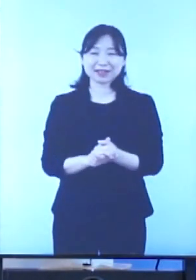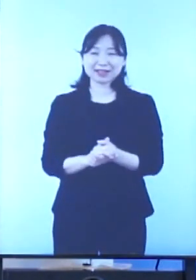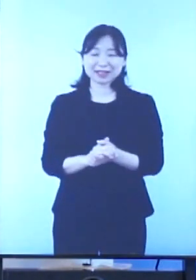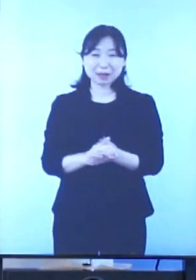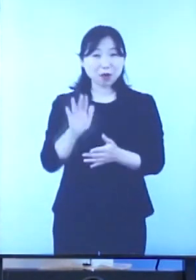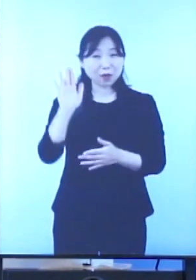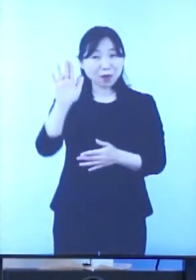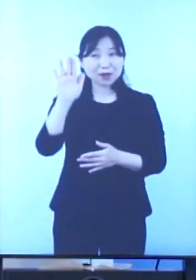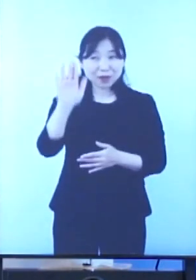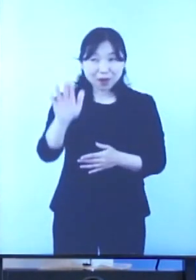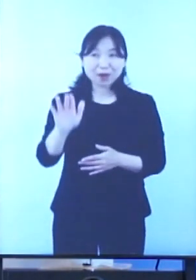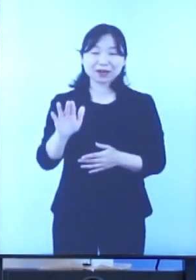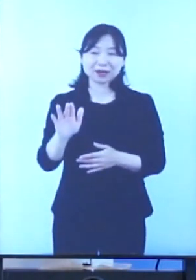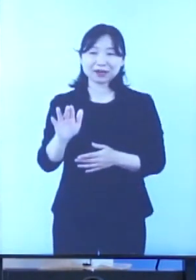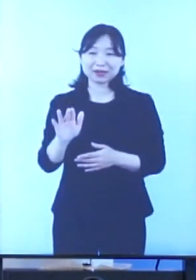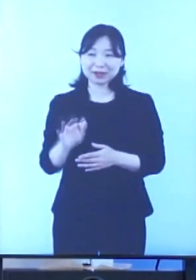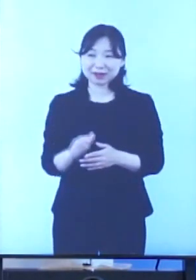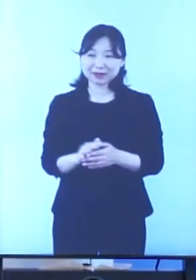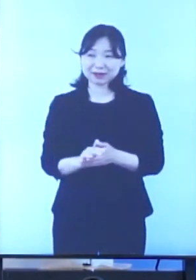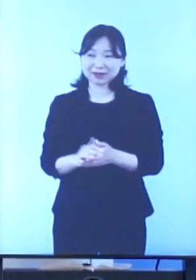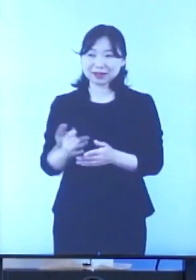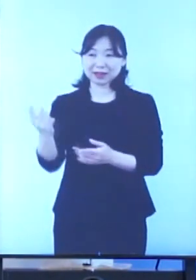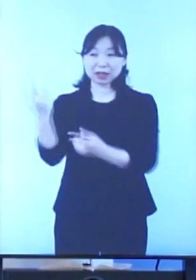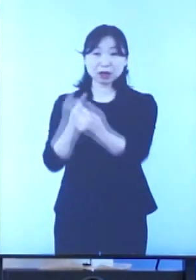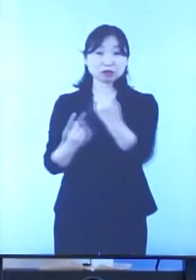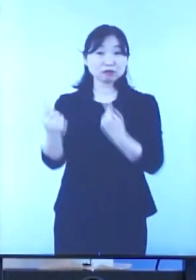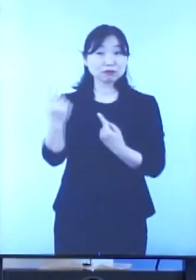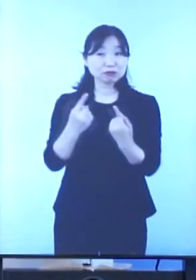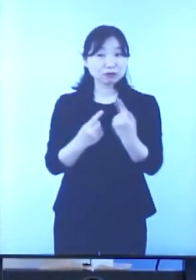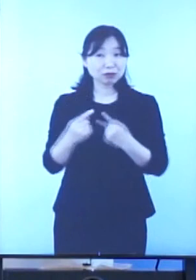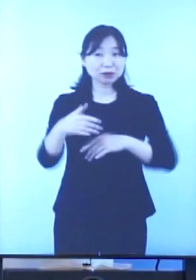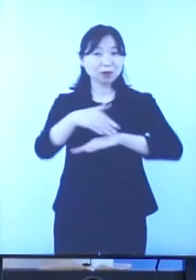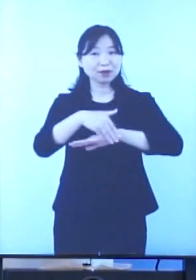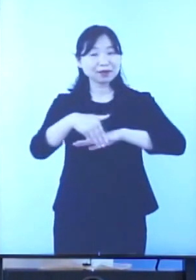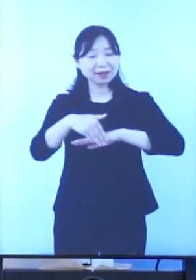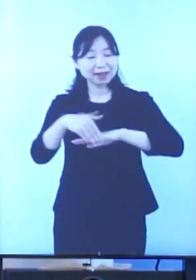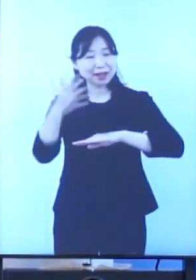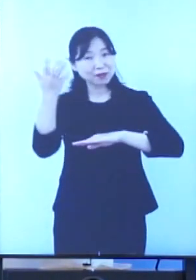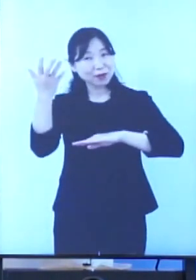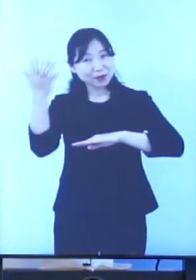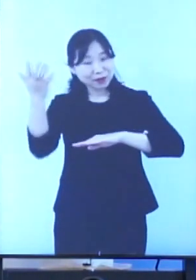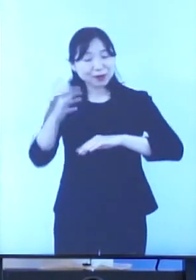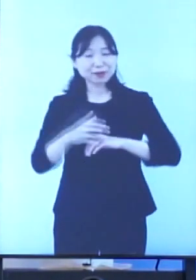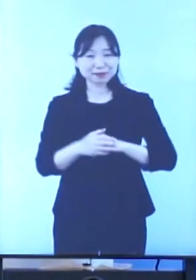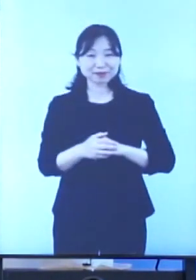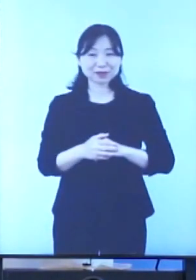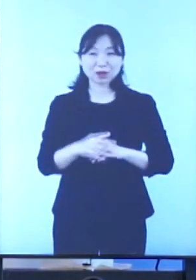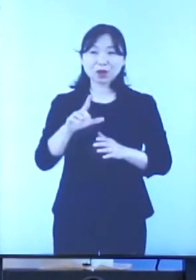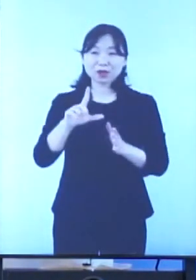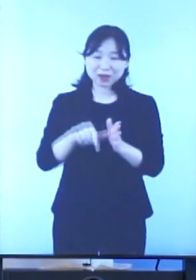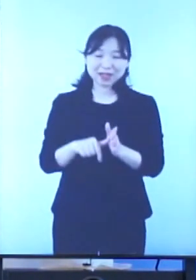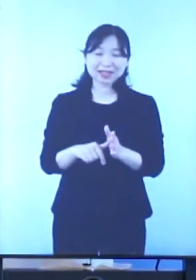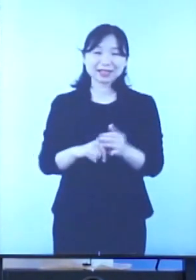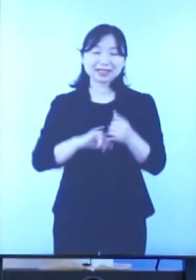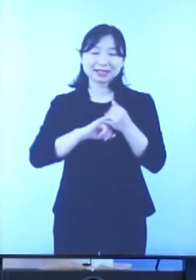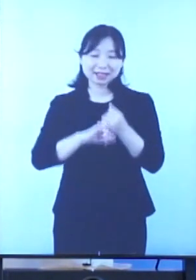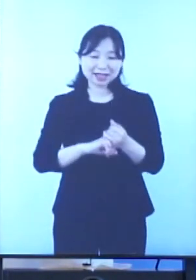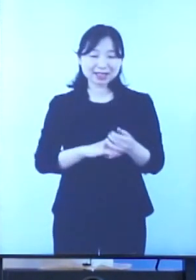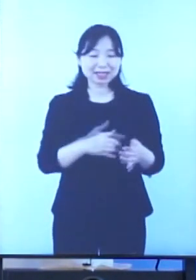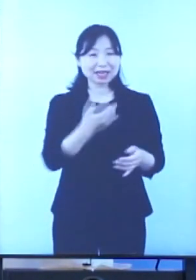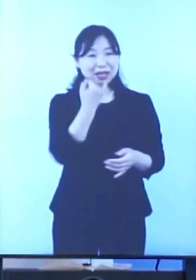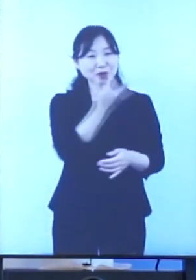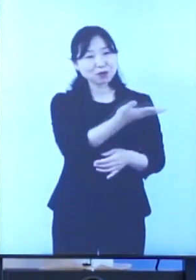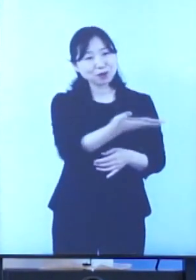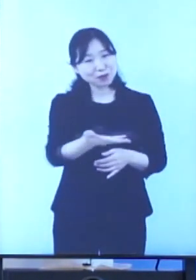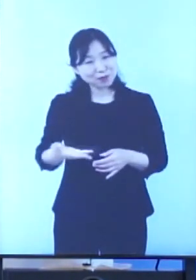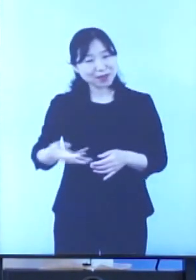ます。で、それまでにぜひこの海辺も散策していただき、川べりも散